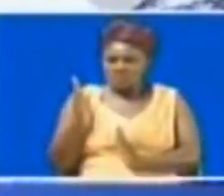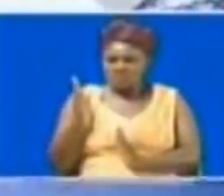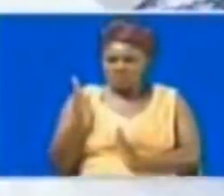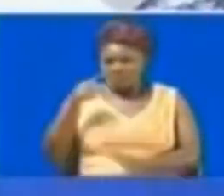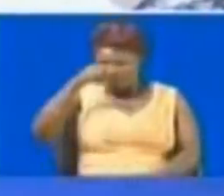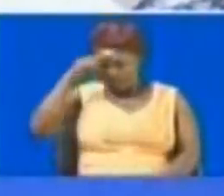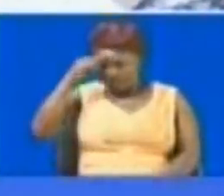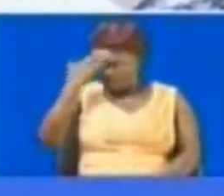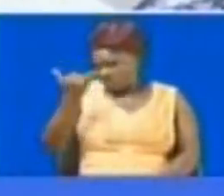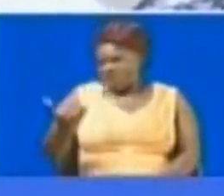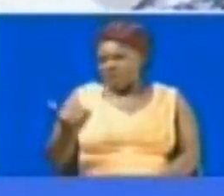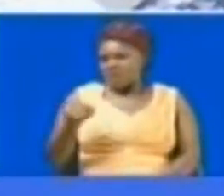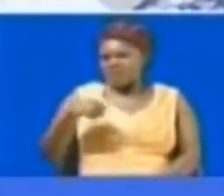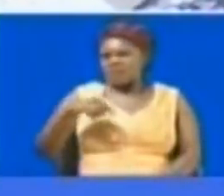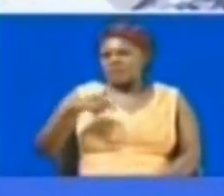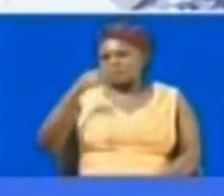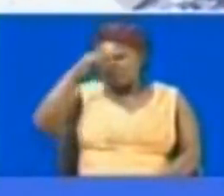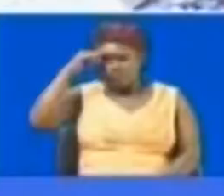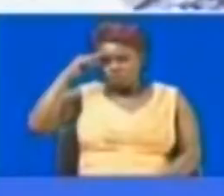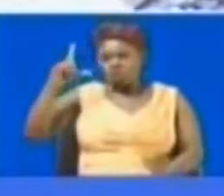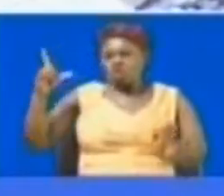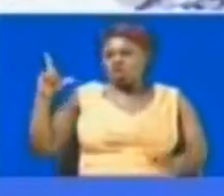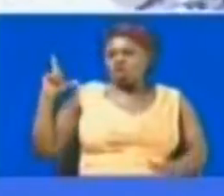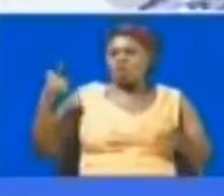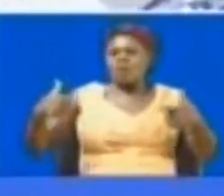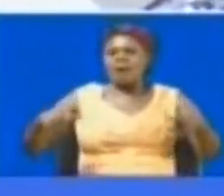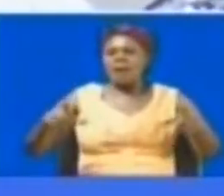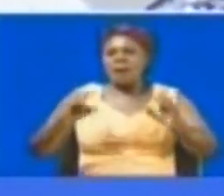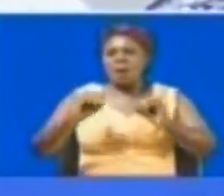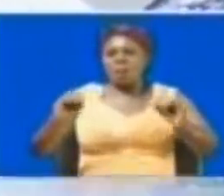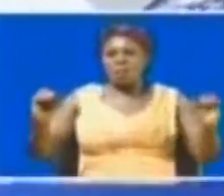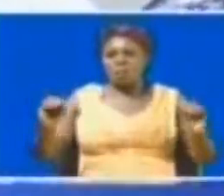kwa sababu gani tunafanya hiyo? Ni kwa sababu sheria hairuhusu